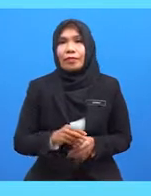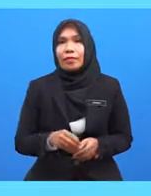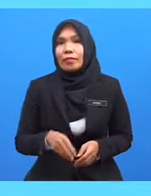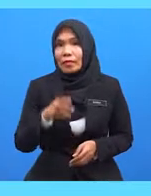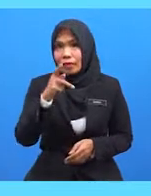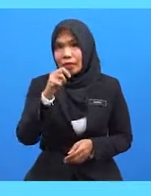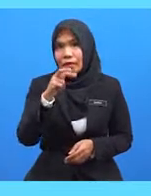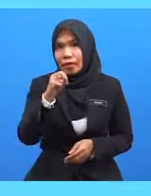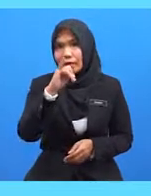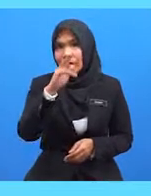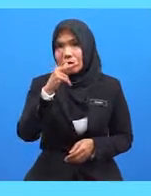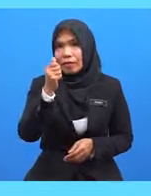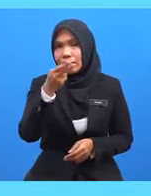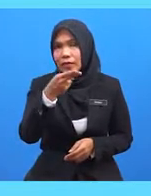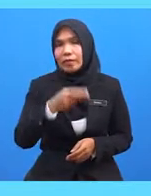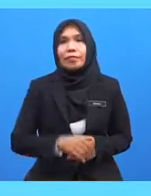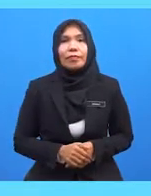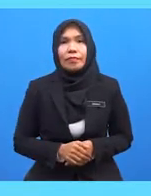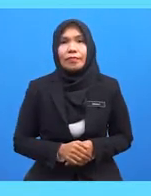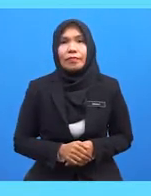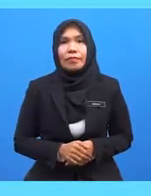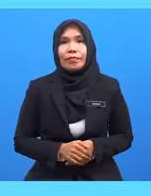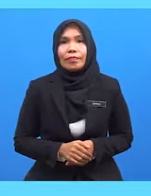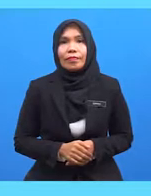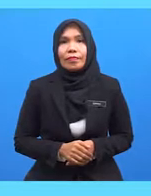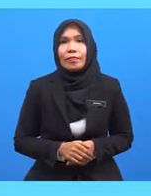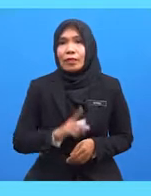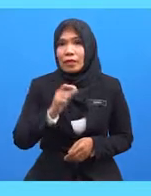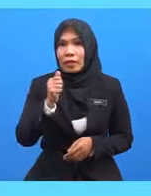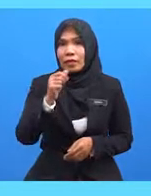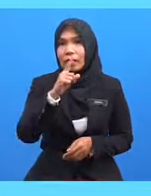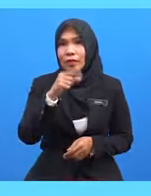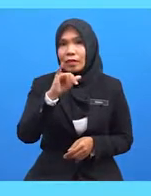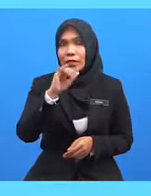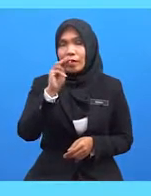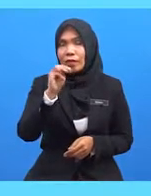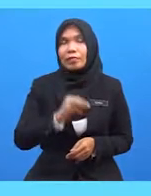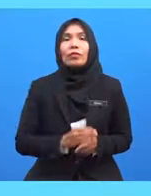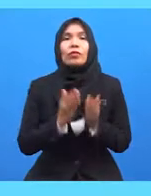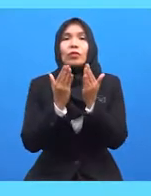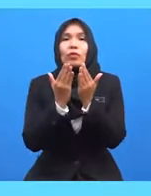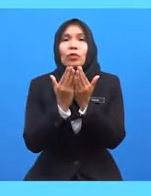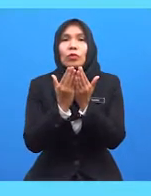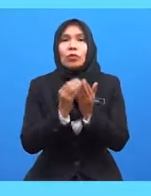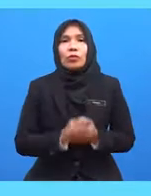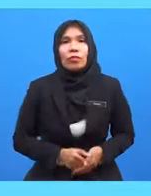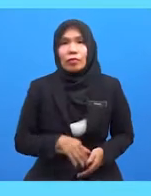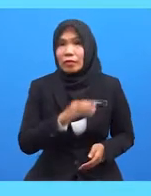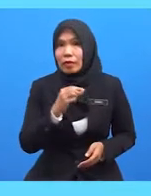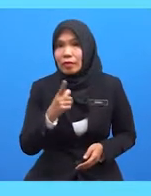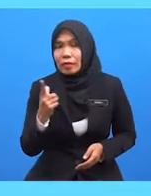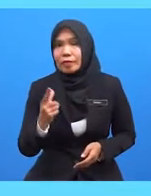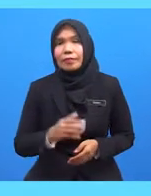nikah, talak, awam, watan, matabat, lazim, syukur, berkat, fitnah